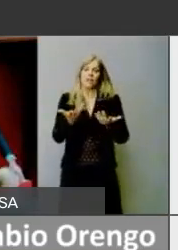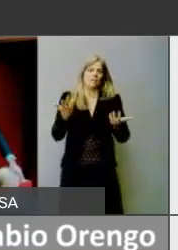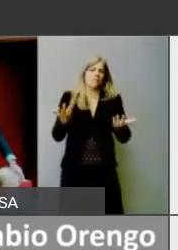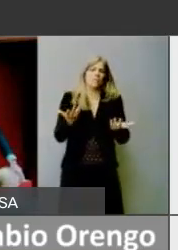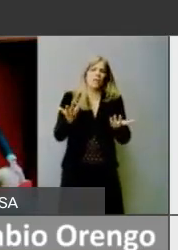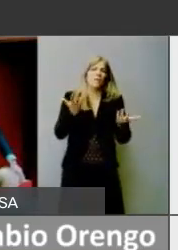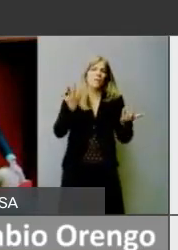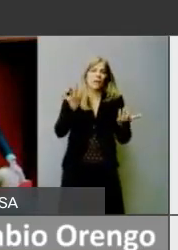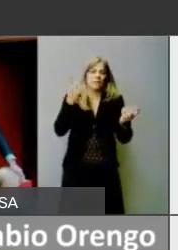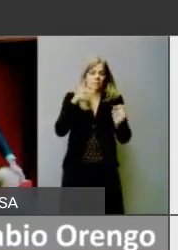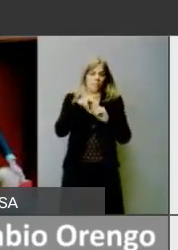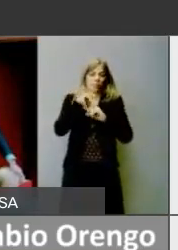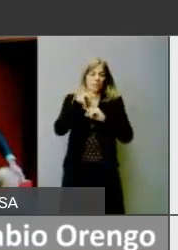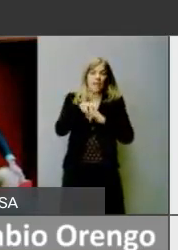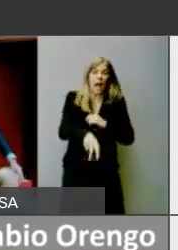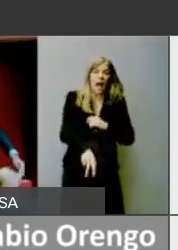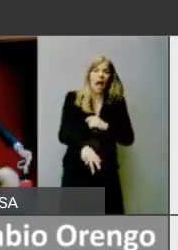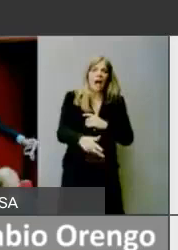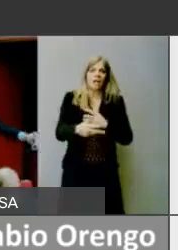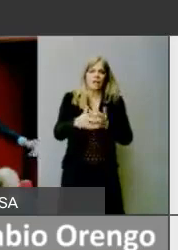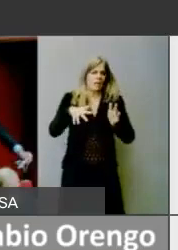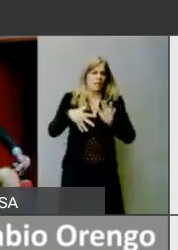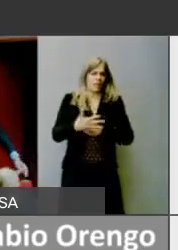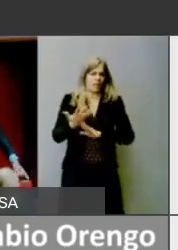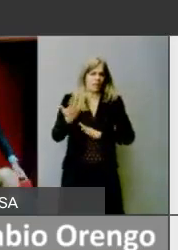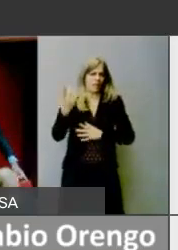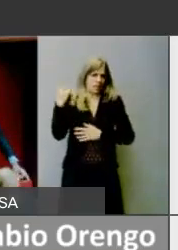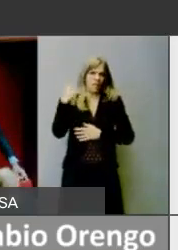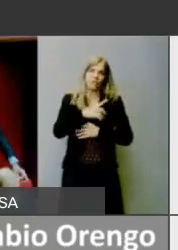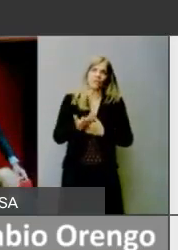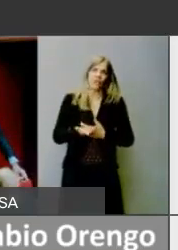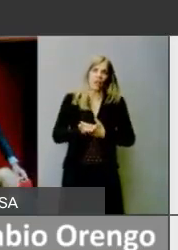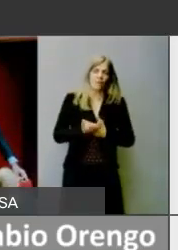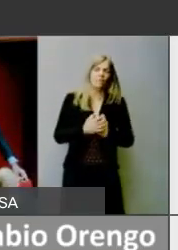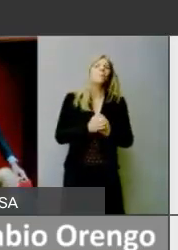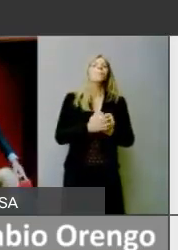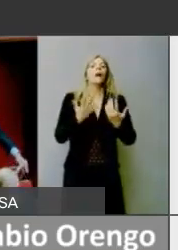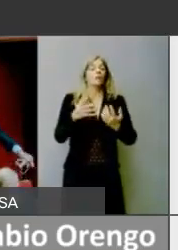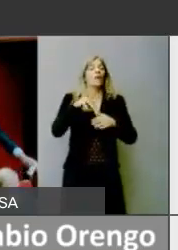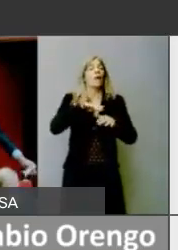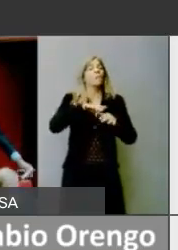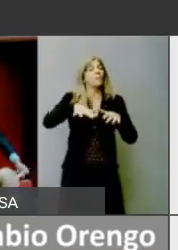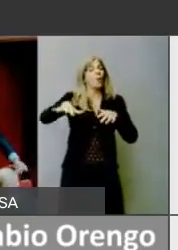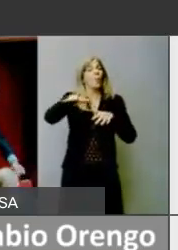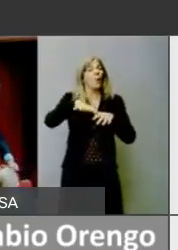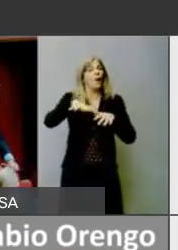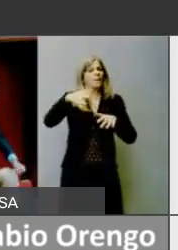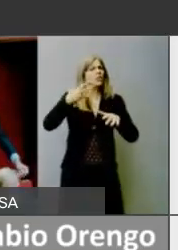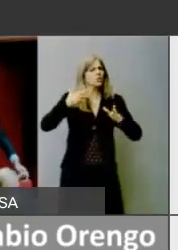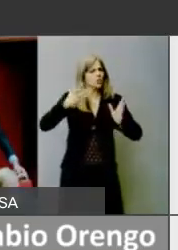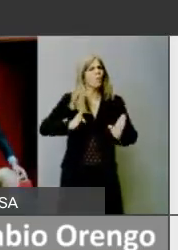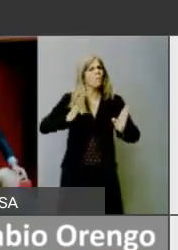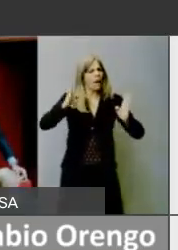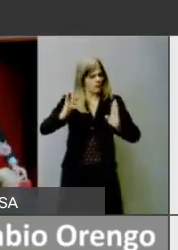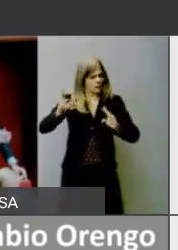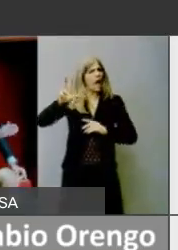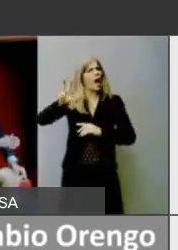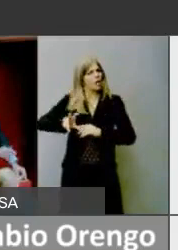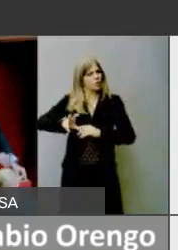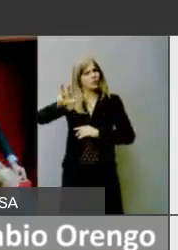rampa di scale diventa molto difficile. Ricordo che questi quartieri hanno dei palazzi sì dotati di ascensori,